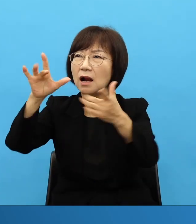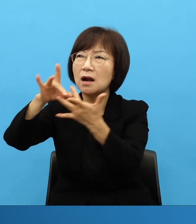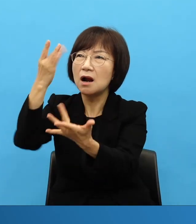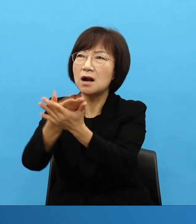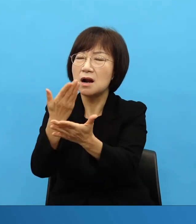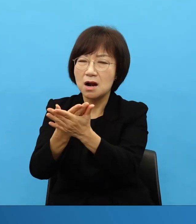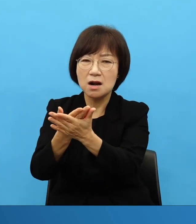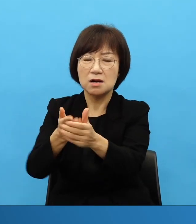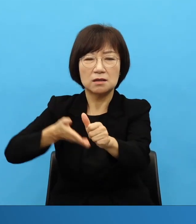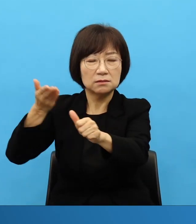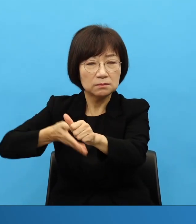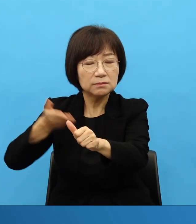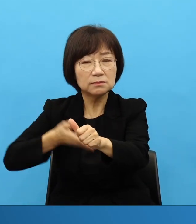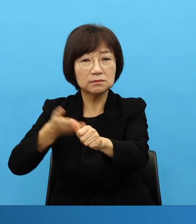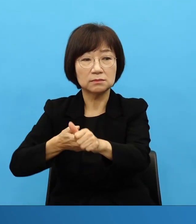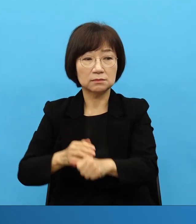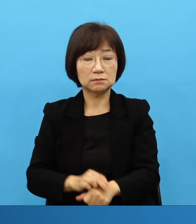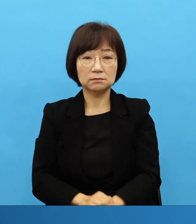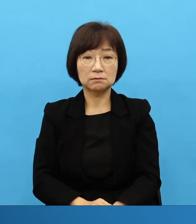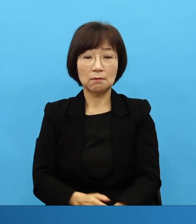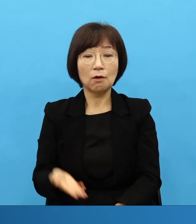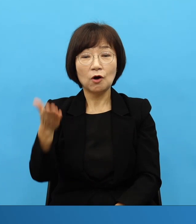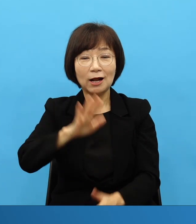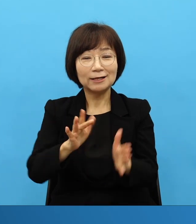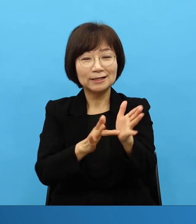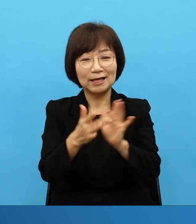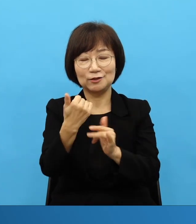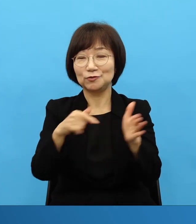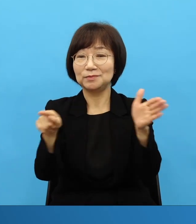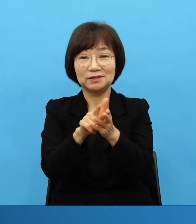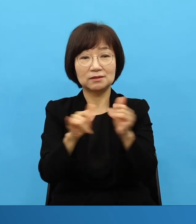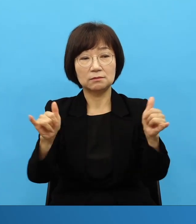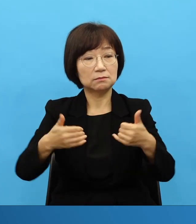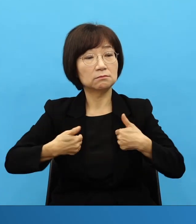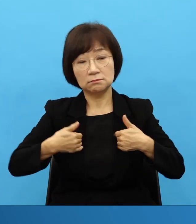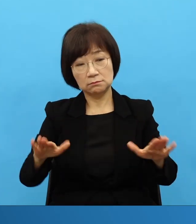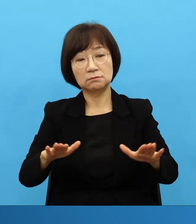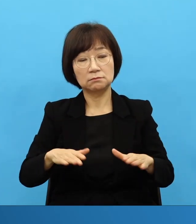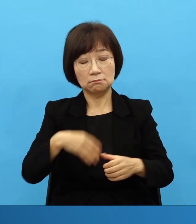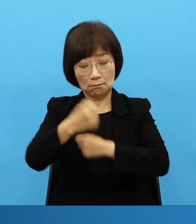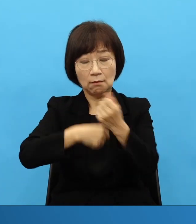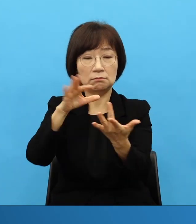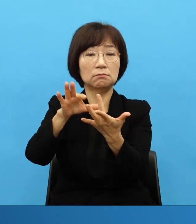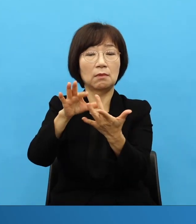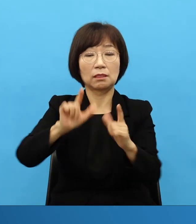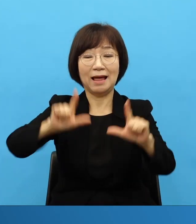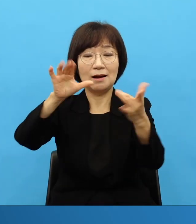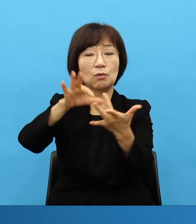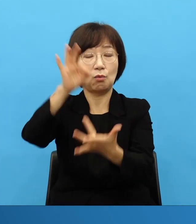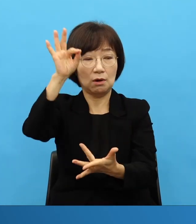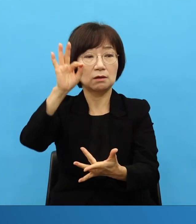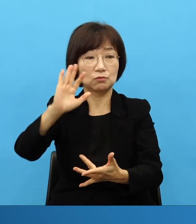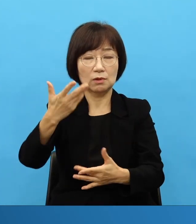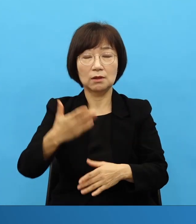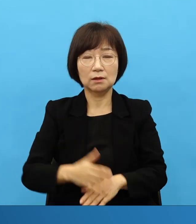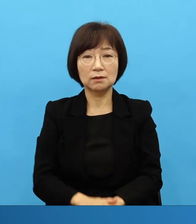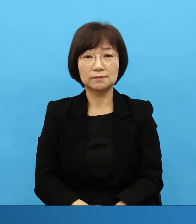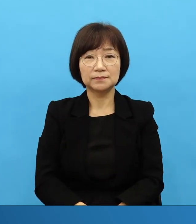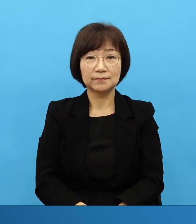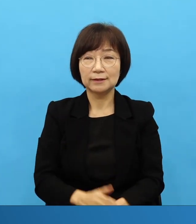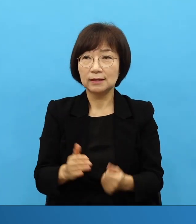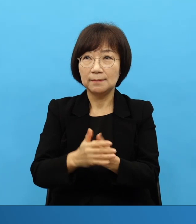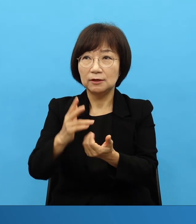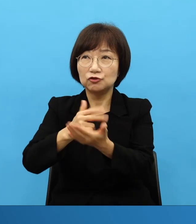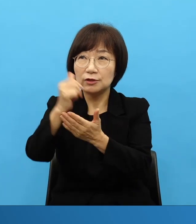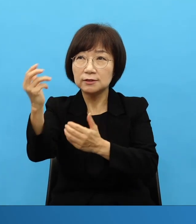that they're not against the devil. But they have to 그런 거 do it 필요 because they're 없습니다. children of the devil. 그래서 주의 성령이 내게 진짜 역사하는 기도를